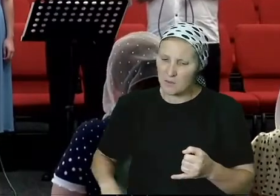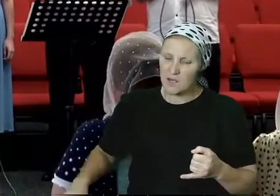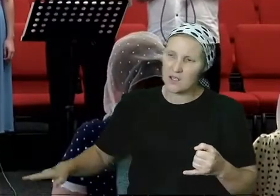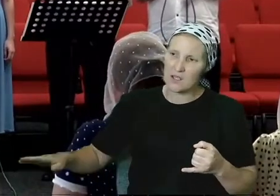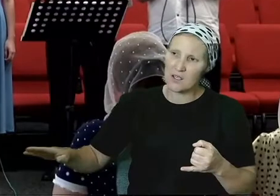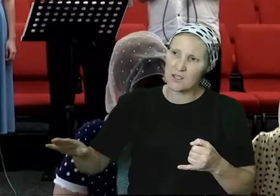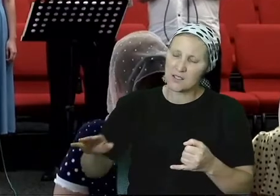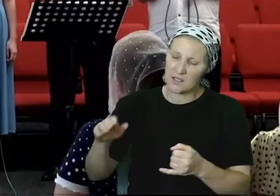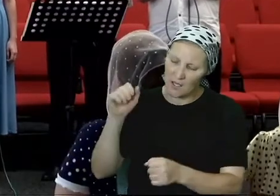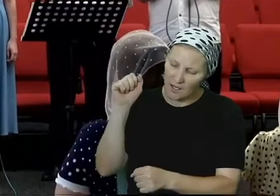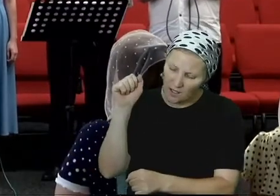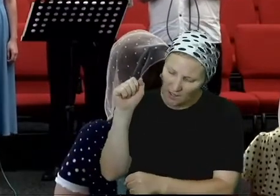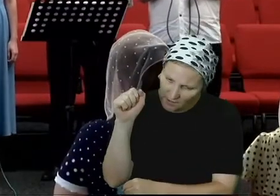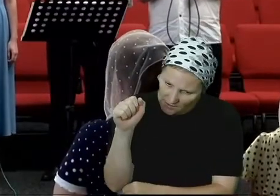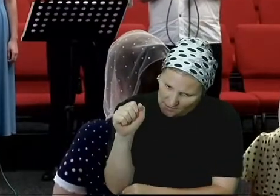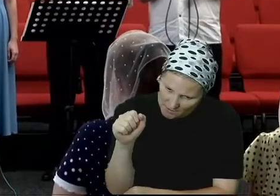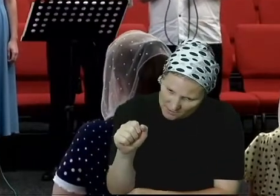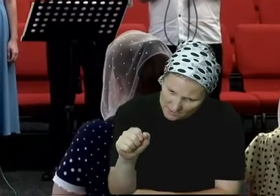до землі